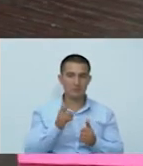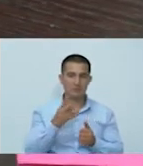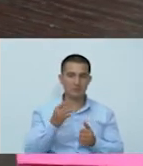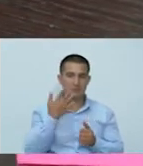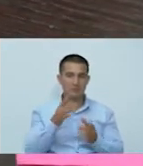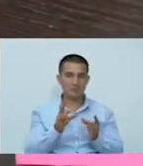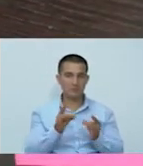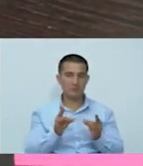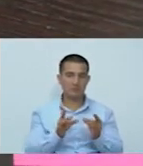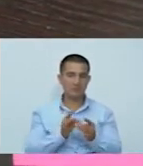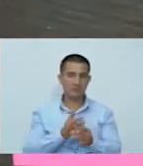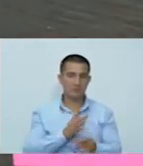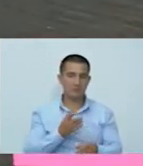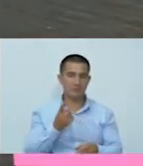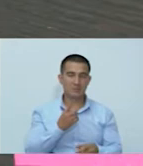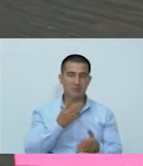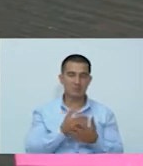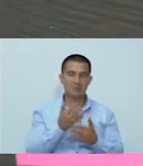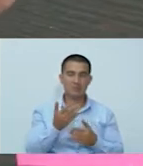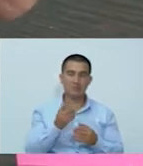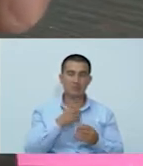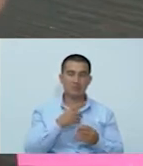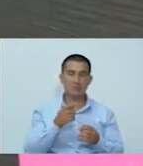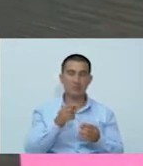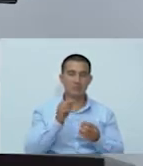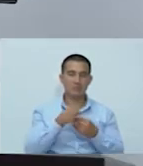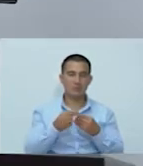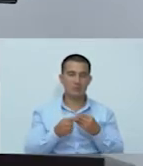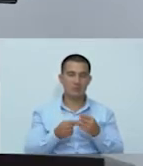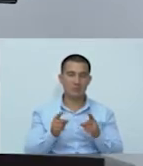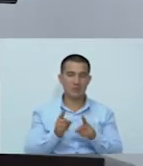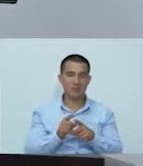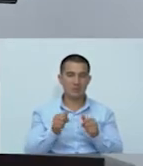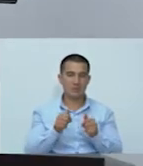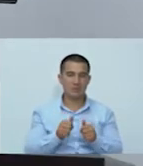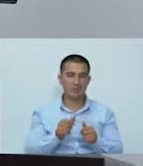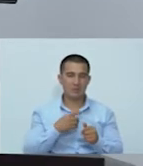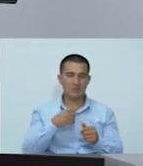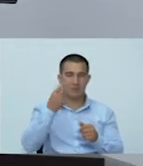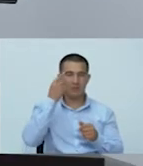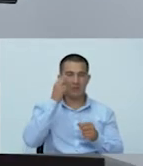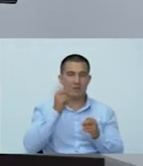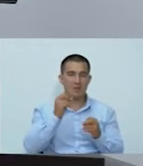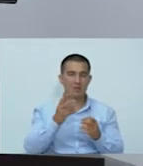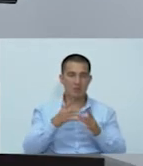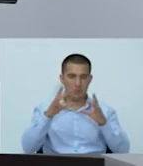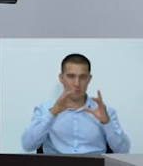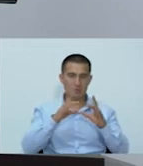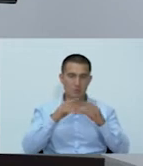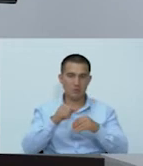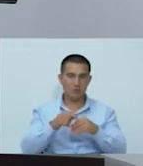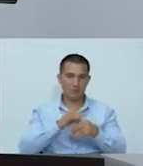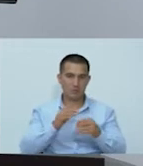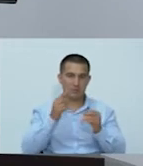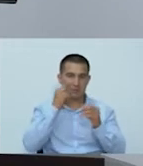oldin qulupnay shakliga keltirib olamiz. Buning uchun tepa qismi ikkita elementdan iborat